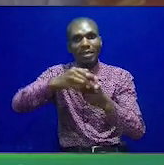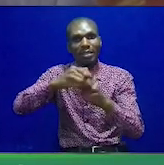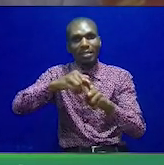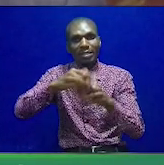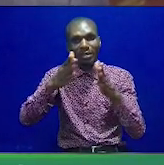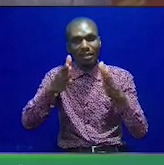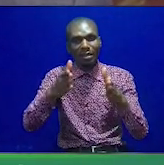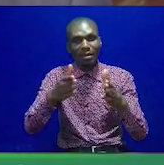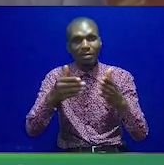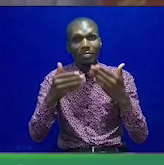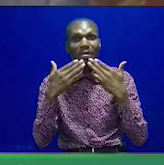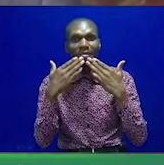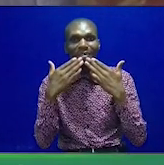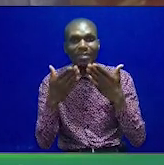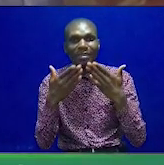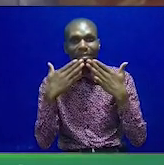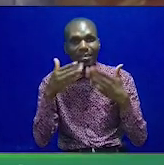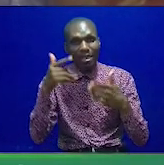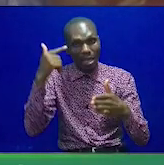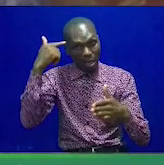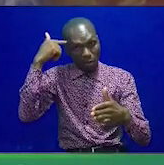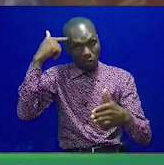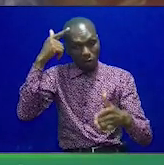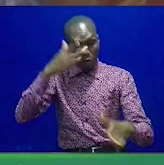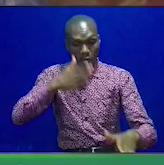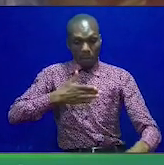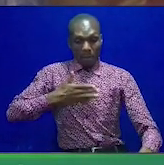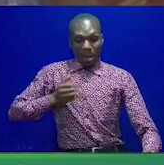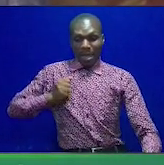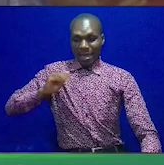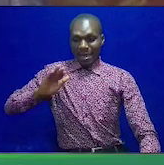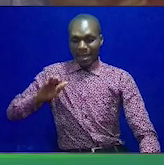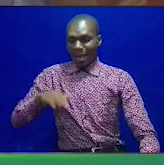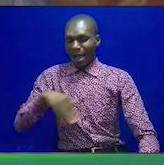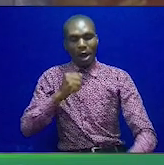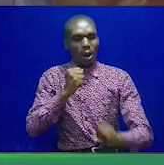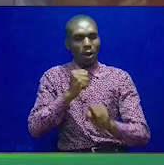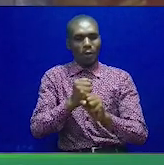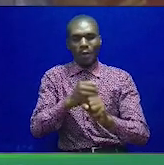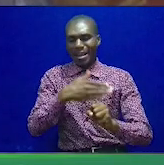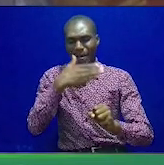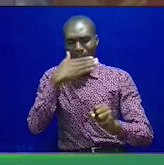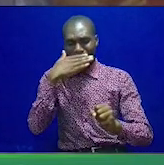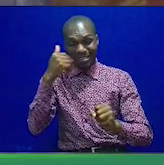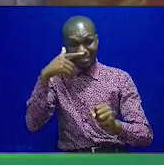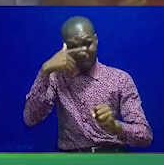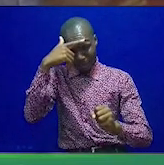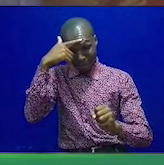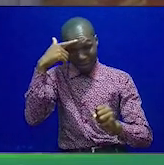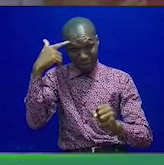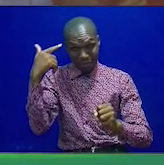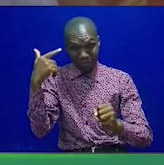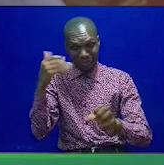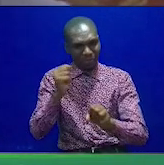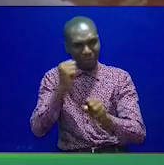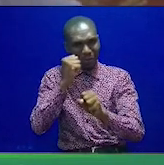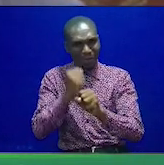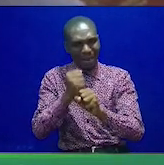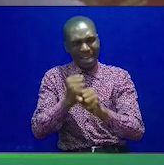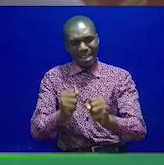Wangambia muna si umano na koletawia na singi nchu ya yoko